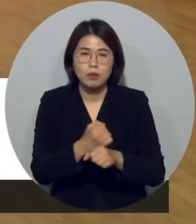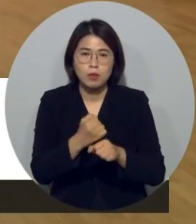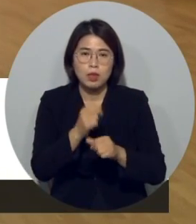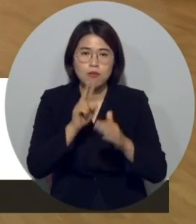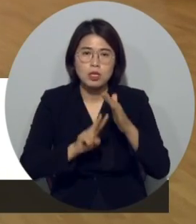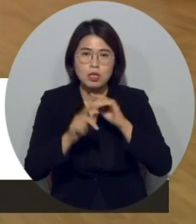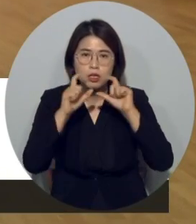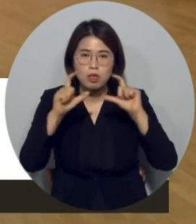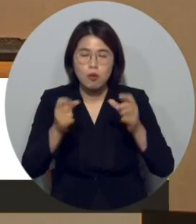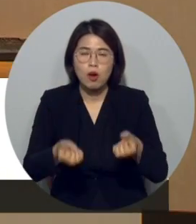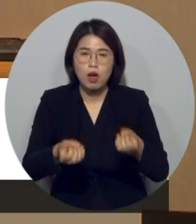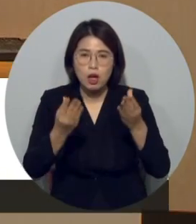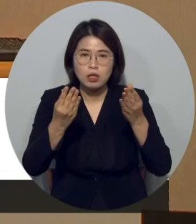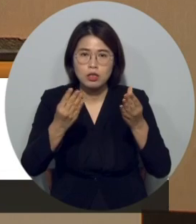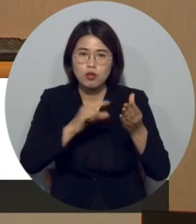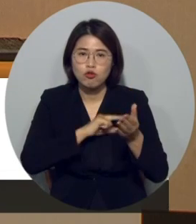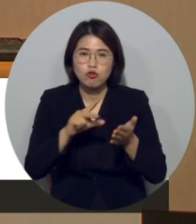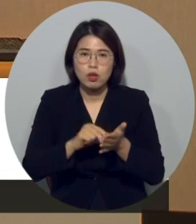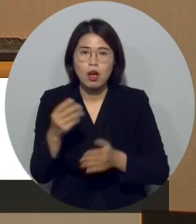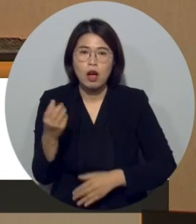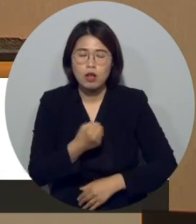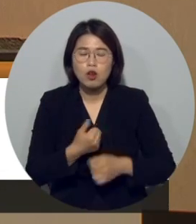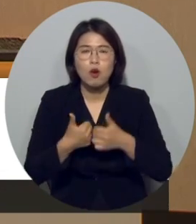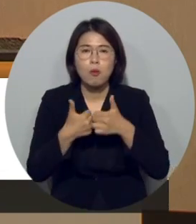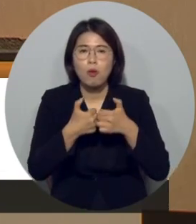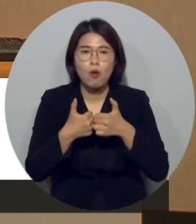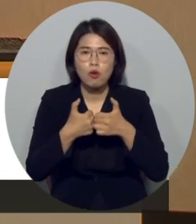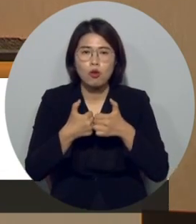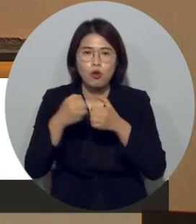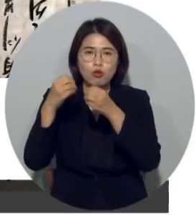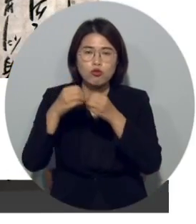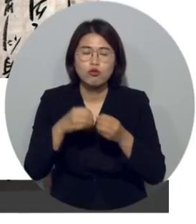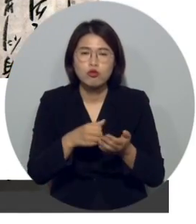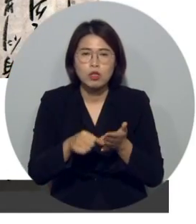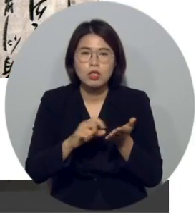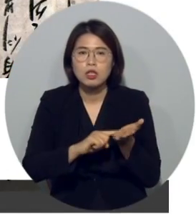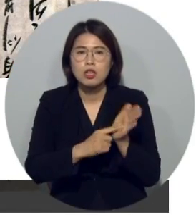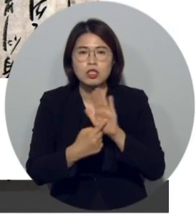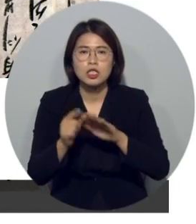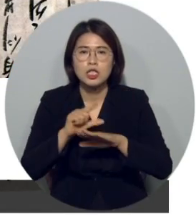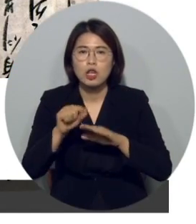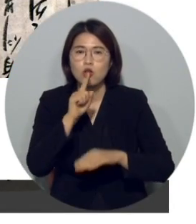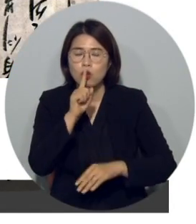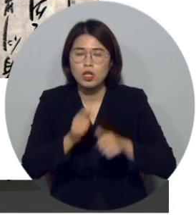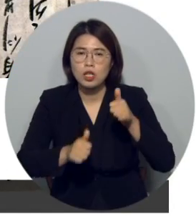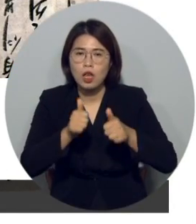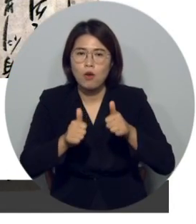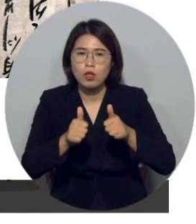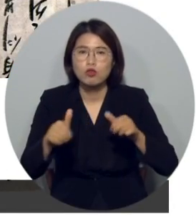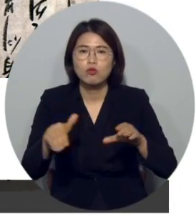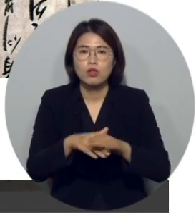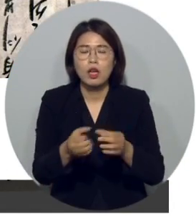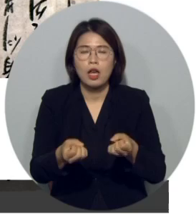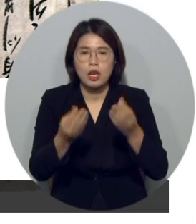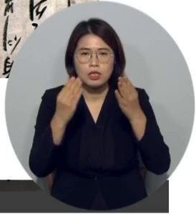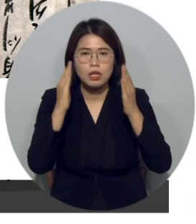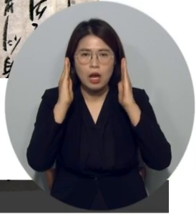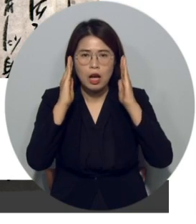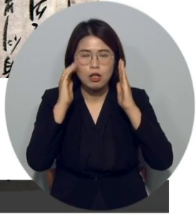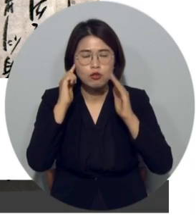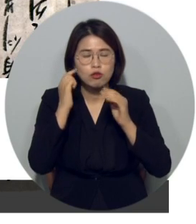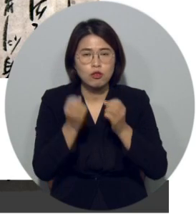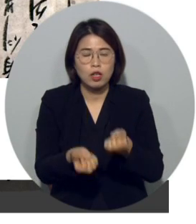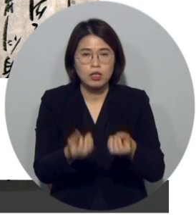꽈 한글을 주제로 한 포럼 한글 유산 전시와 사투리 경연대회 등 다양한 문화행사와 학술 행사를